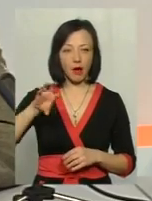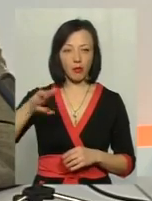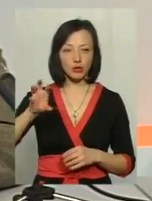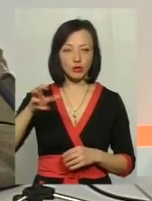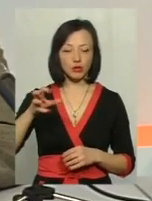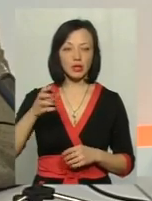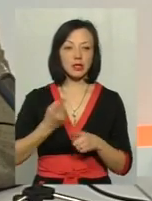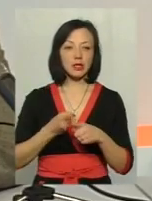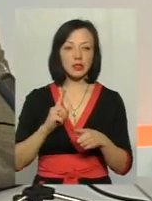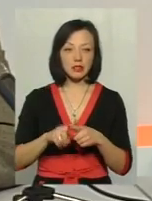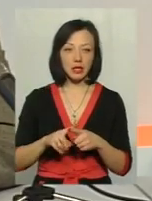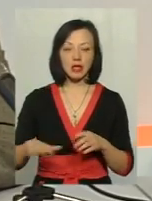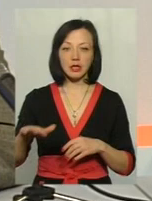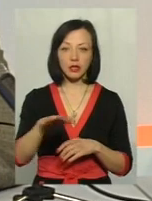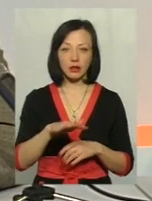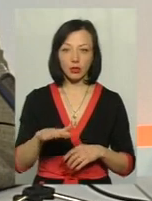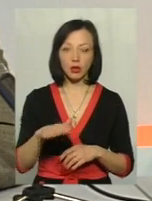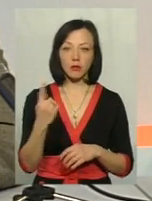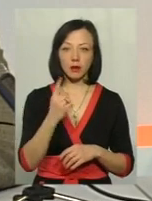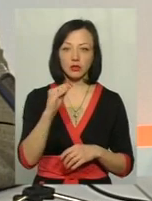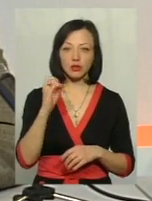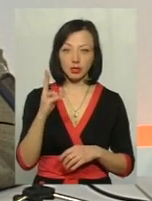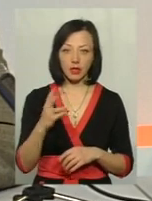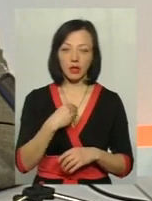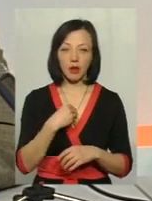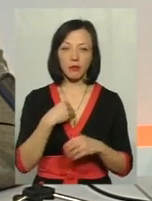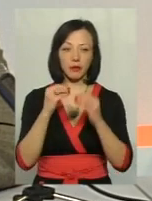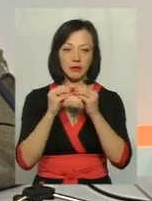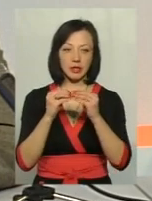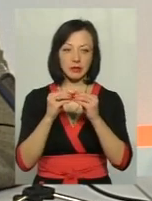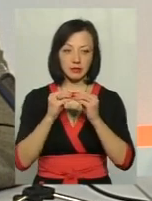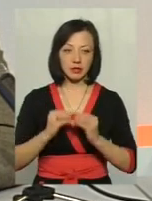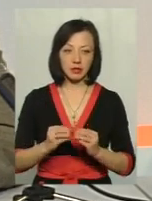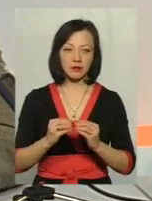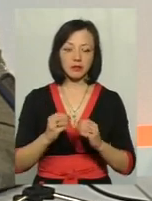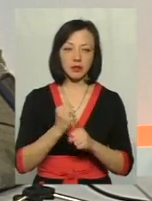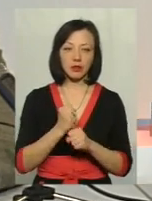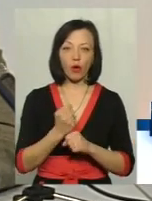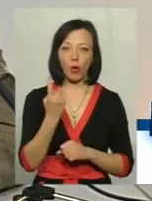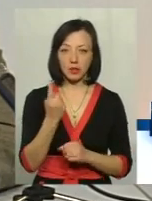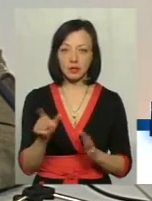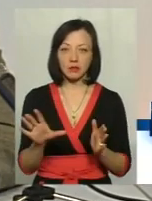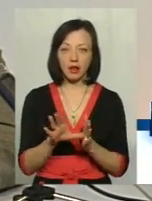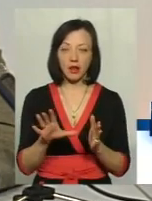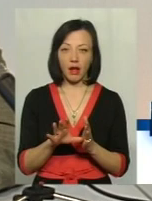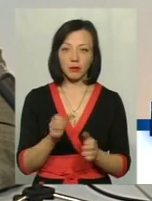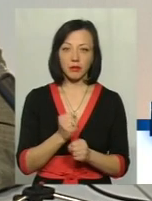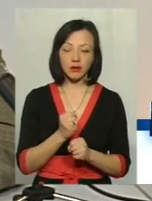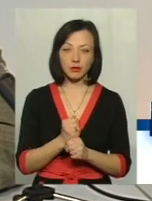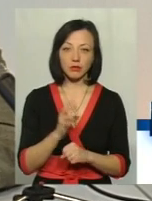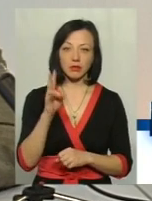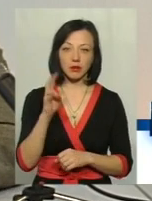з приводу лампочок, це якраз територія першого ЖЕКу, де я працював 10 місяців. Звичайно, коли один електрик працює